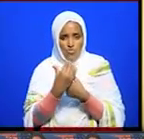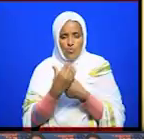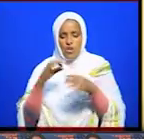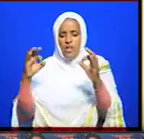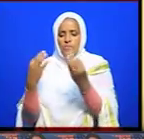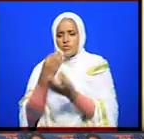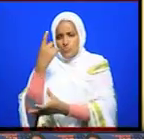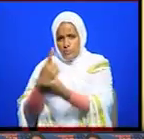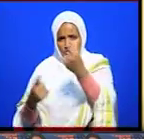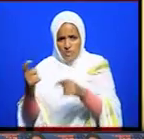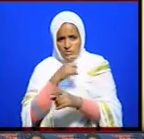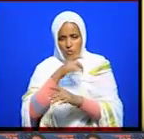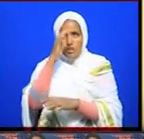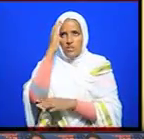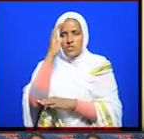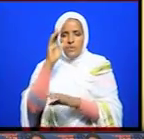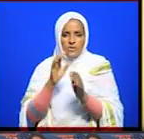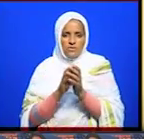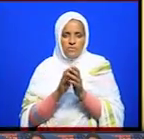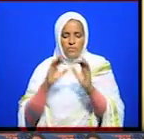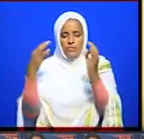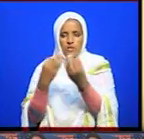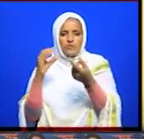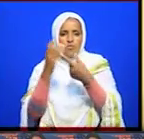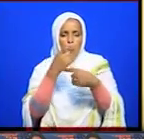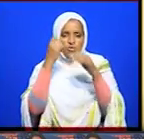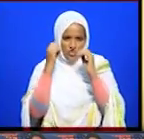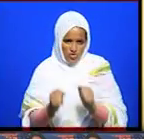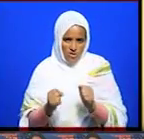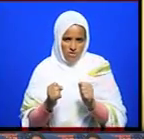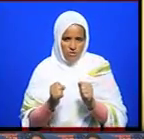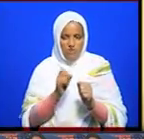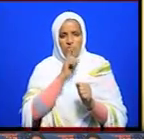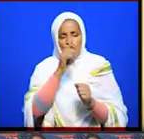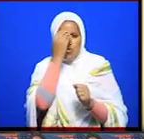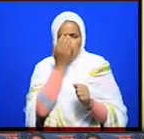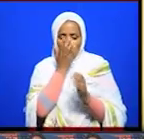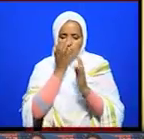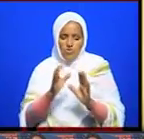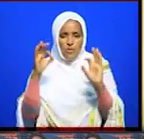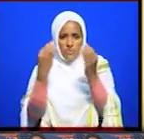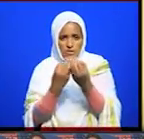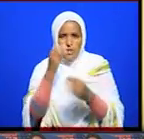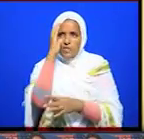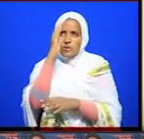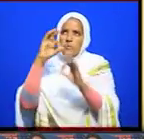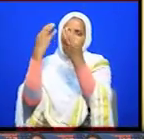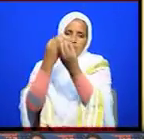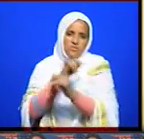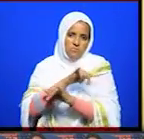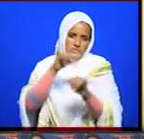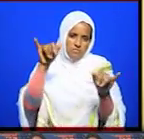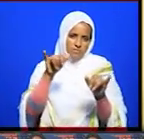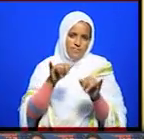ቤተሰብነቱ ለቤተሰቡ ብቻ ሳይሆን ለእግዚአብሔርም ቤተሰብ መሆን የቻለ ነው። ኦርቶዶክሳዊ ቤተሰብ